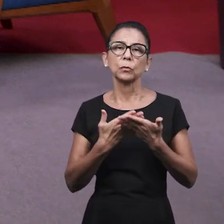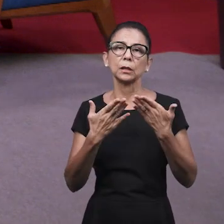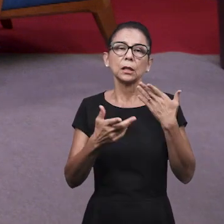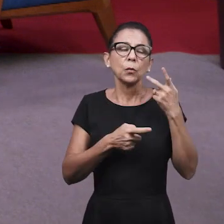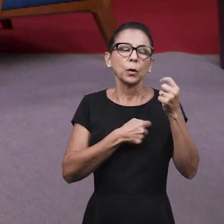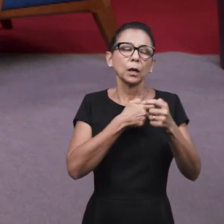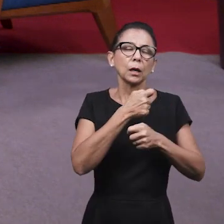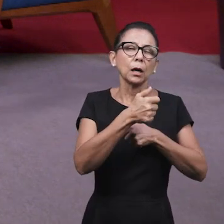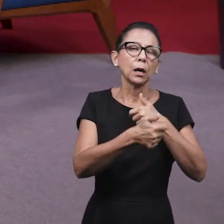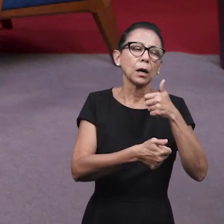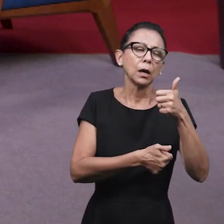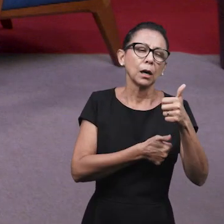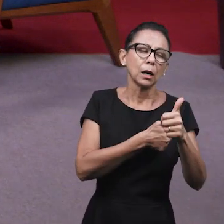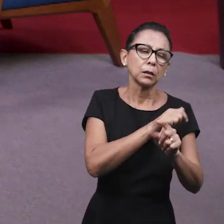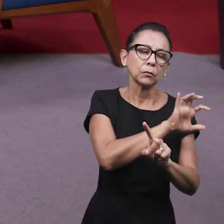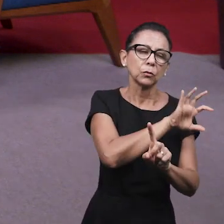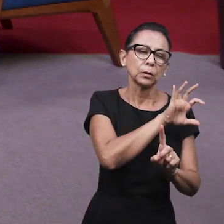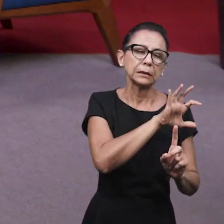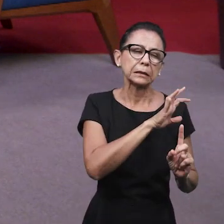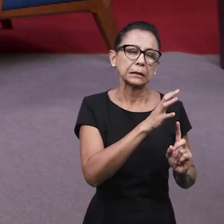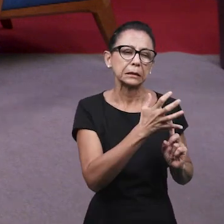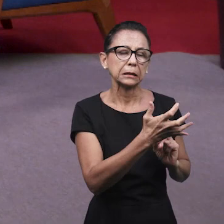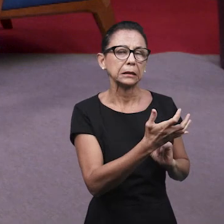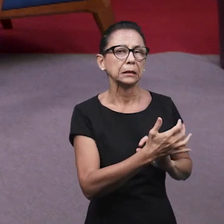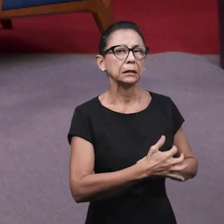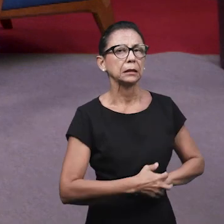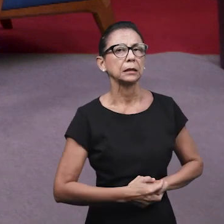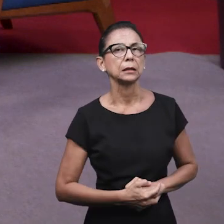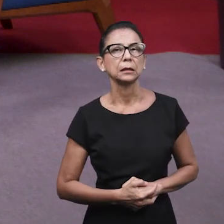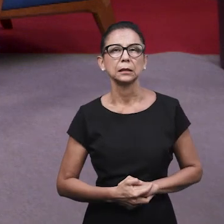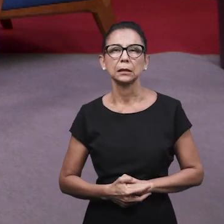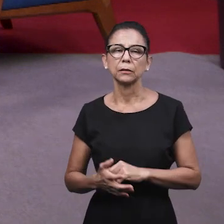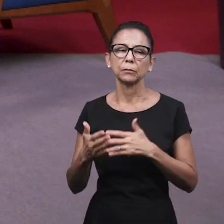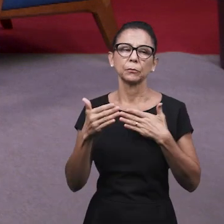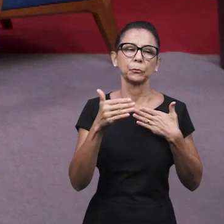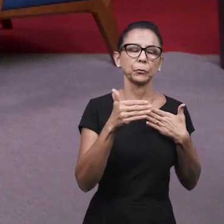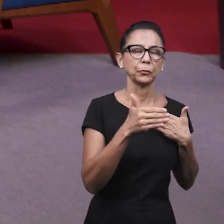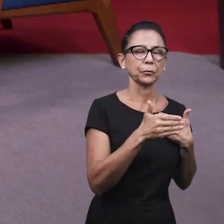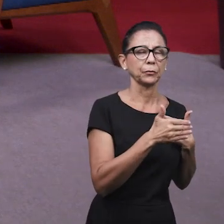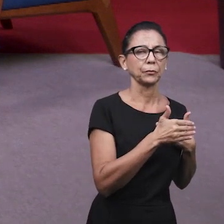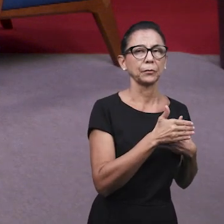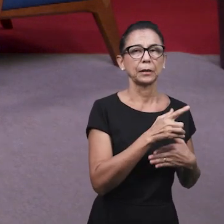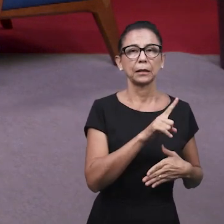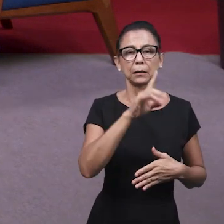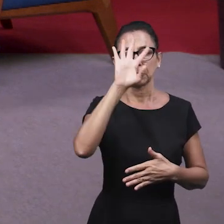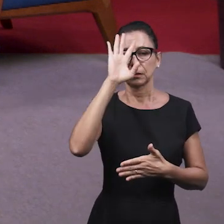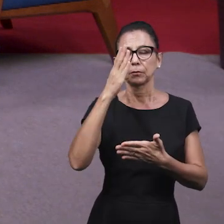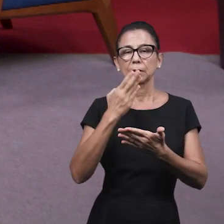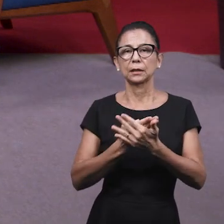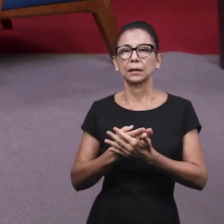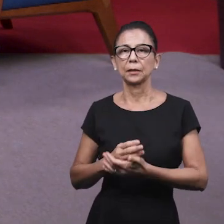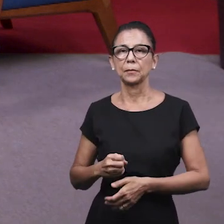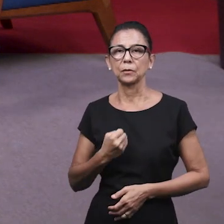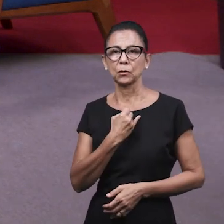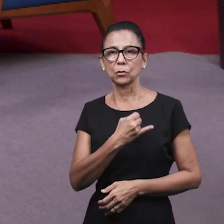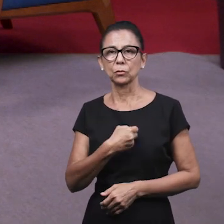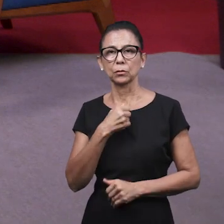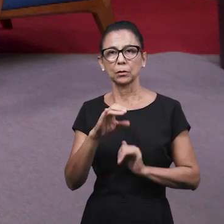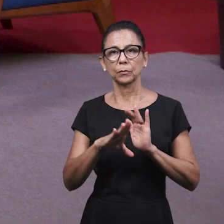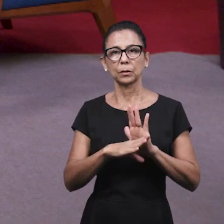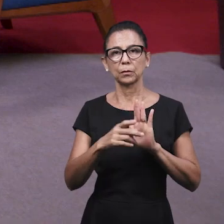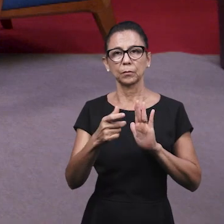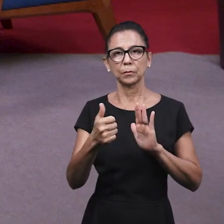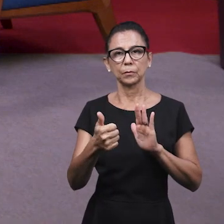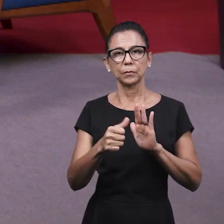Donc, trompeur est celui qui amène l'autre à l'erreur. On va lire notre texte de la parole, deuxième épître